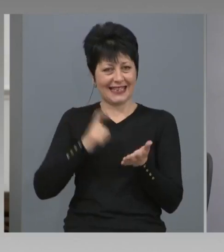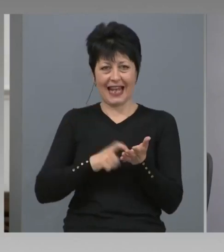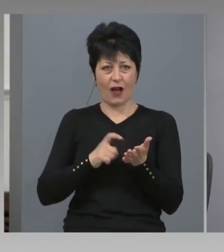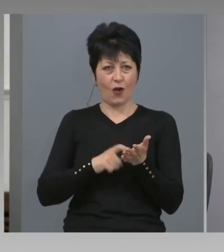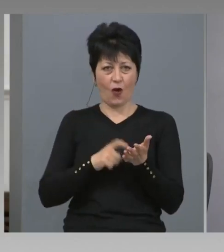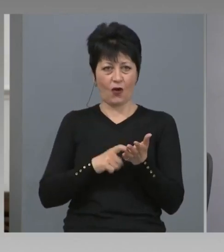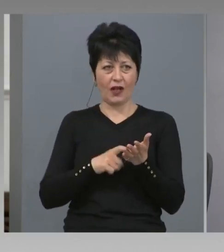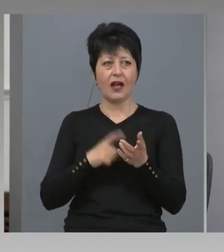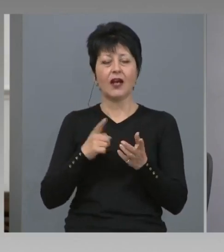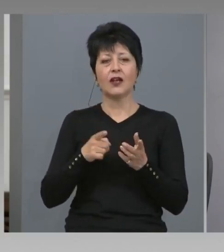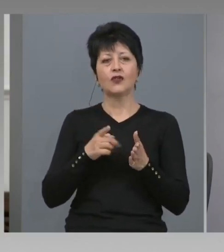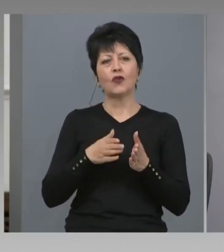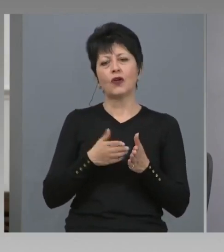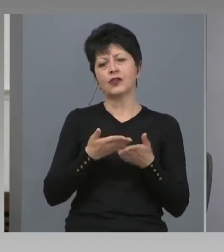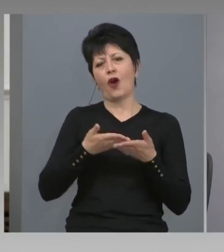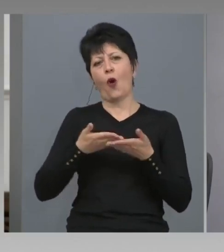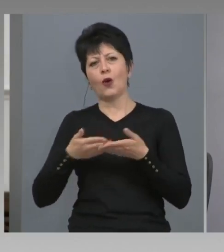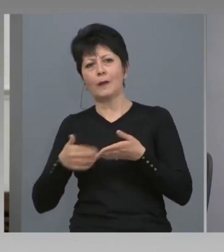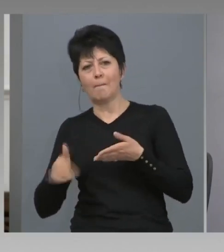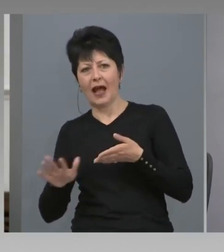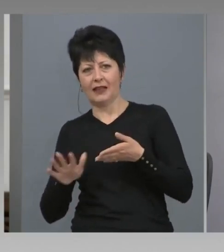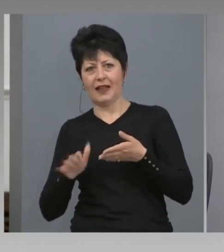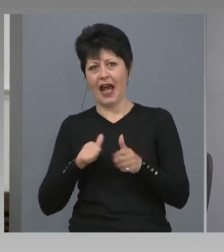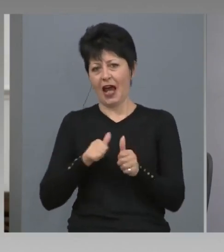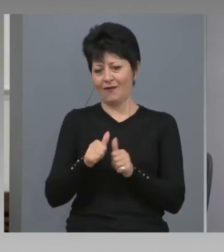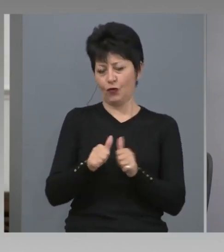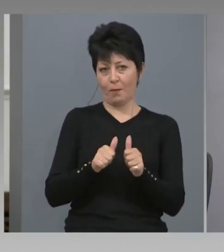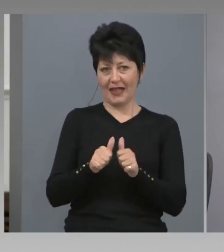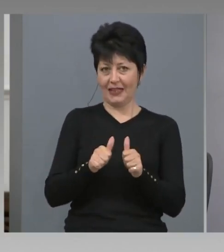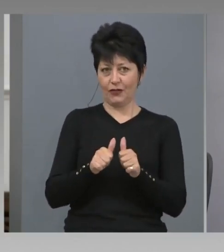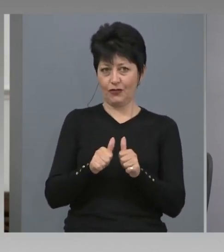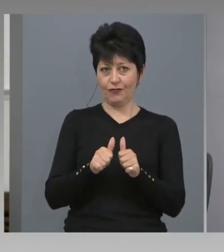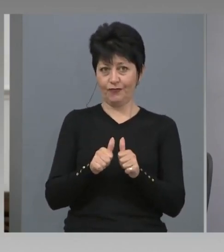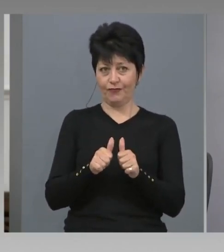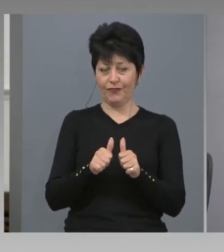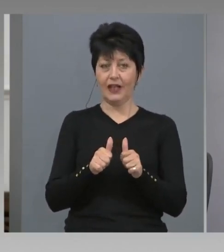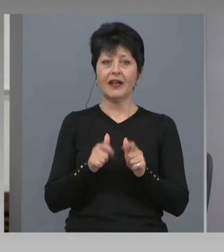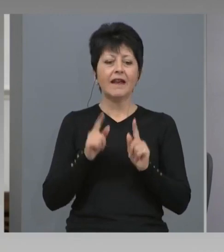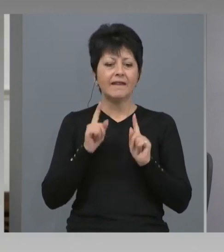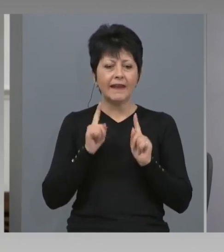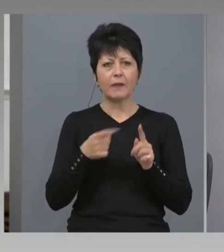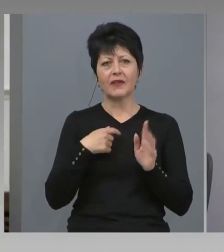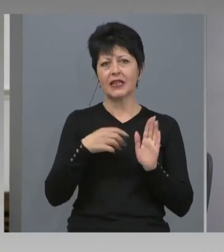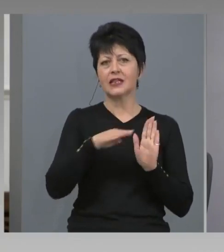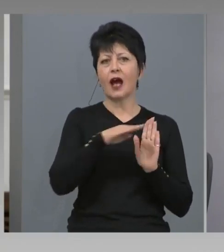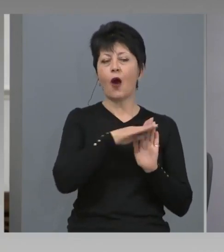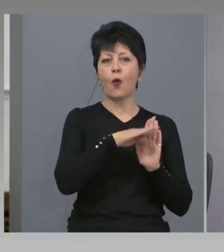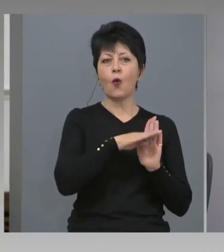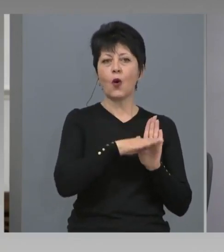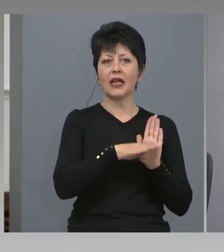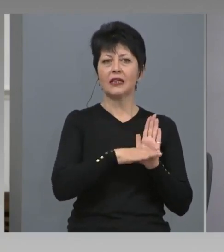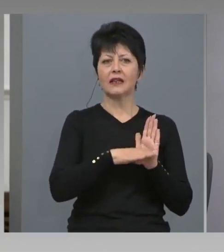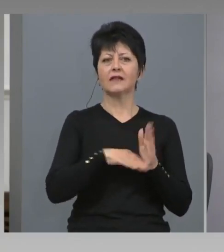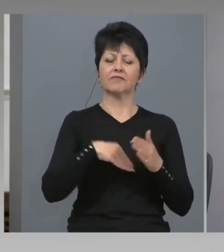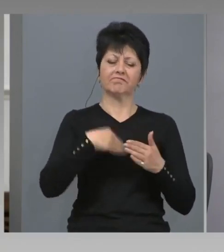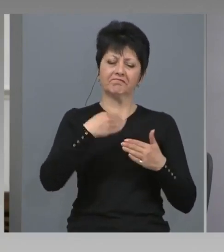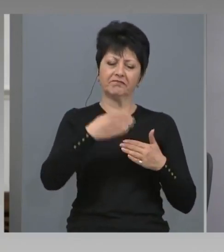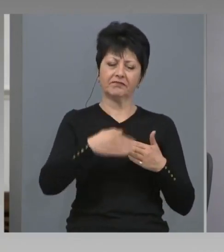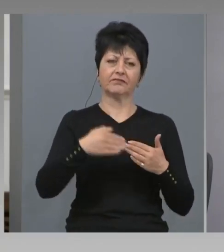отмени автоматично с отпадането на извънредното положение, всъщност трябва да бъдат уредени тези